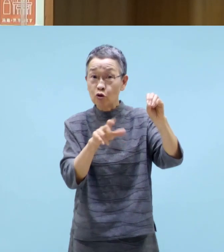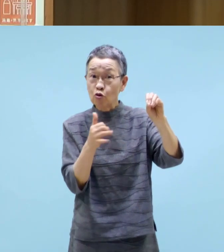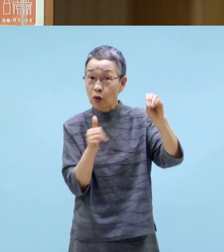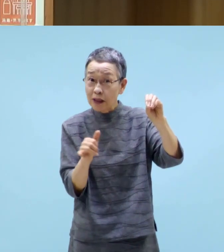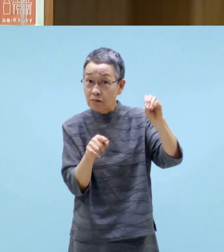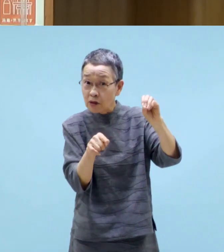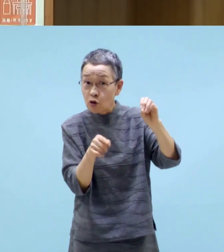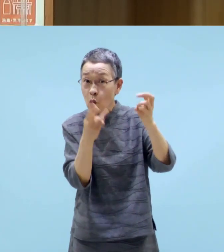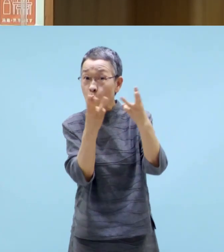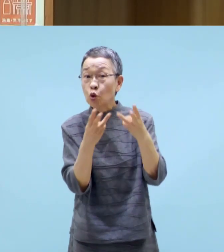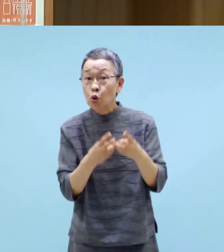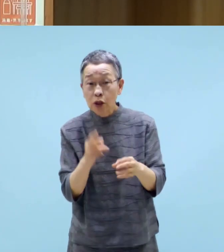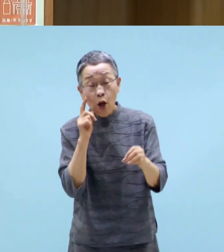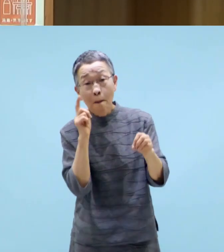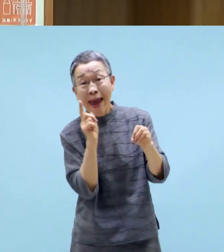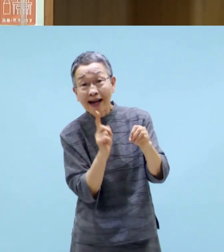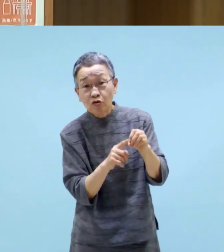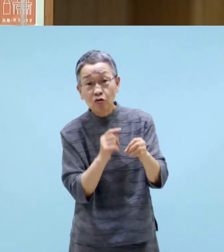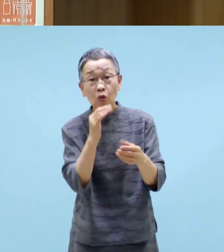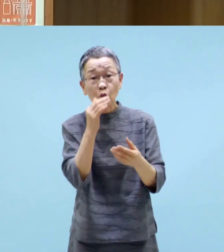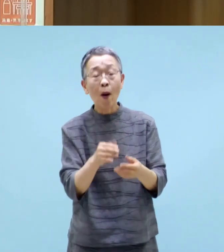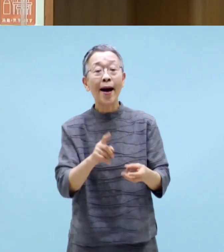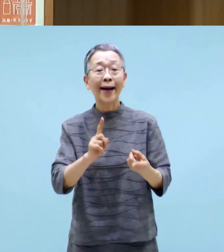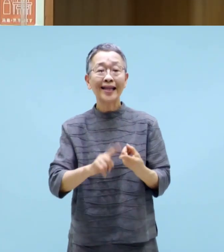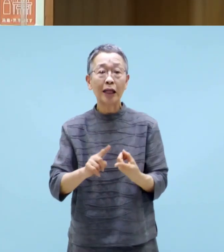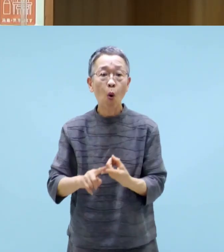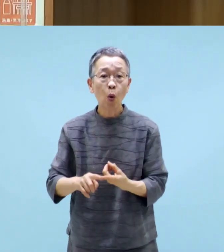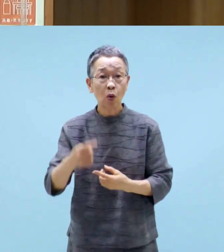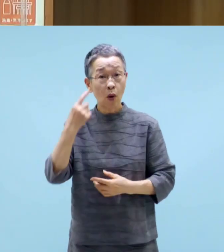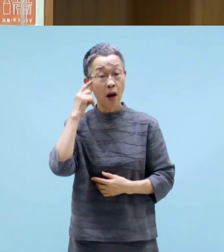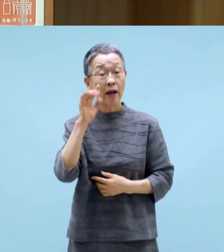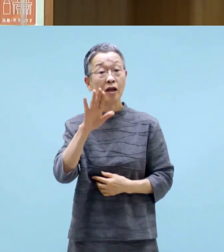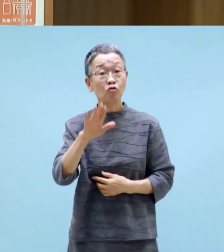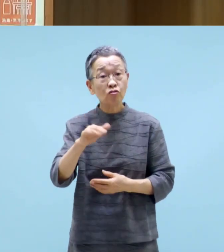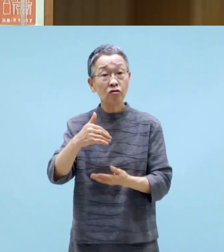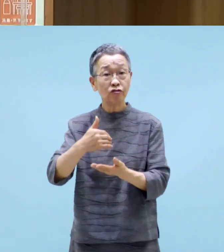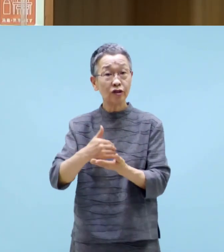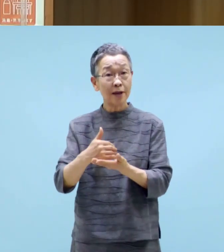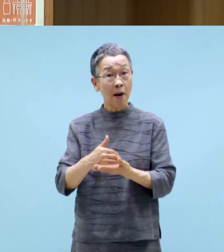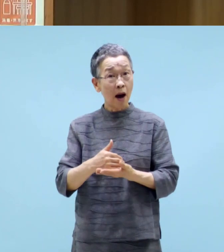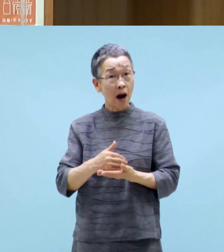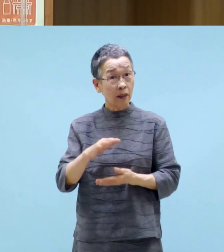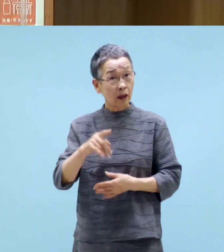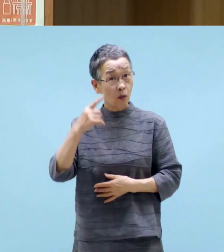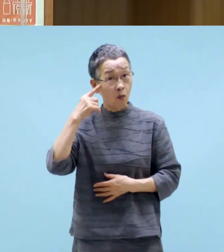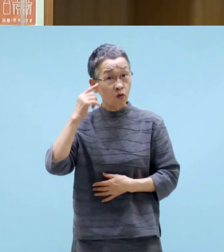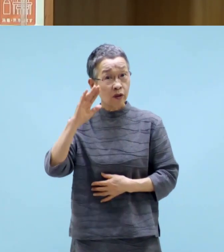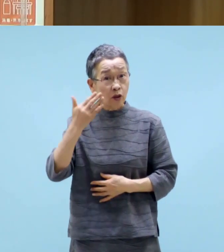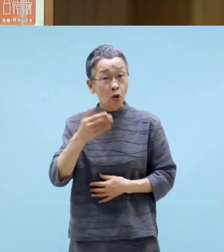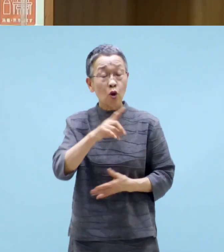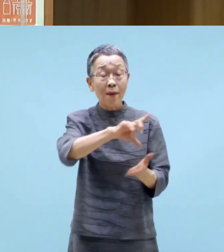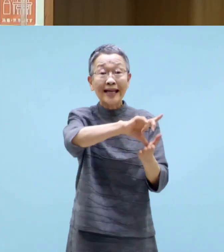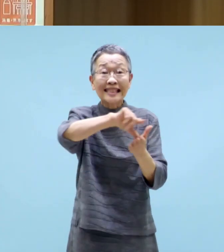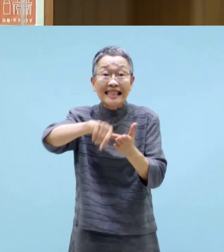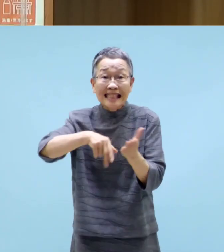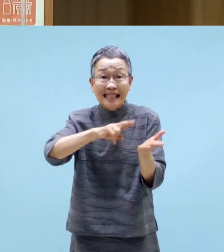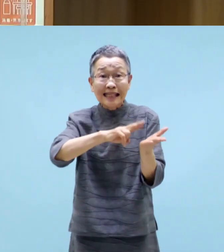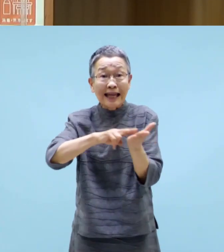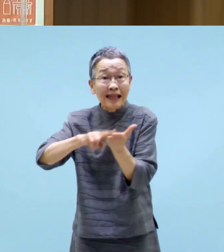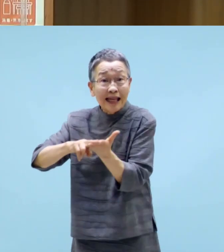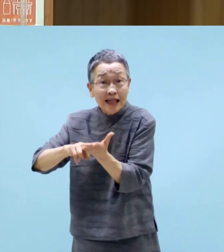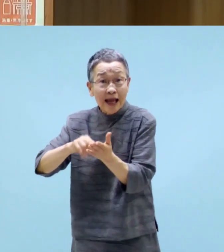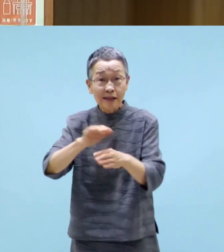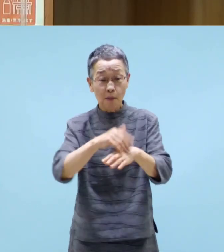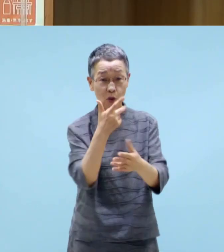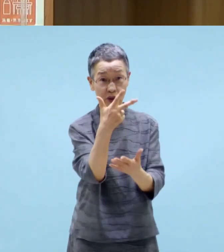つの目安とするのは妥当だというふうにお考えだというふうに今お聞きはしたんですが、それを例えばあの地域を限定してですとか、その札幌